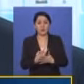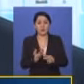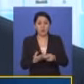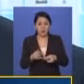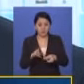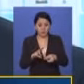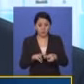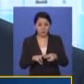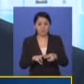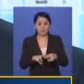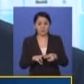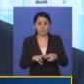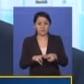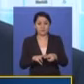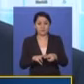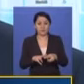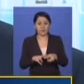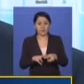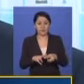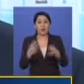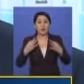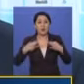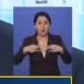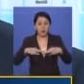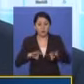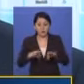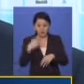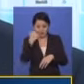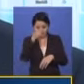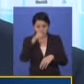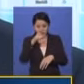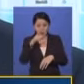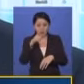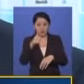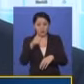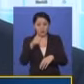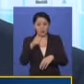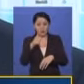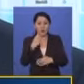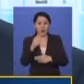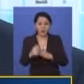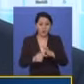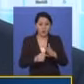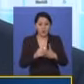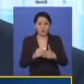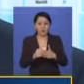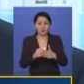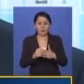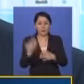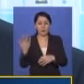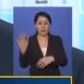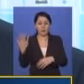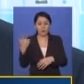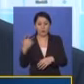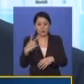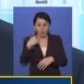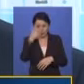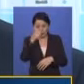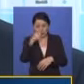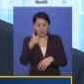Сондықтан бұл тәуелсіздік жылдарындағы қаламызды өткен 30 жыл